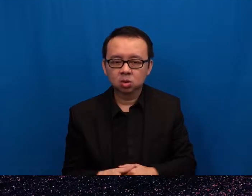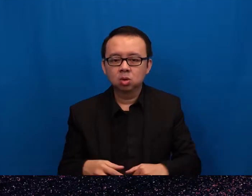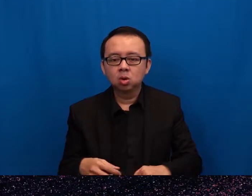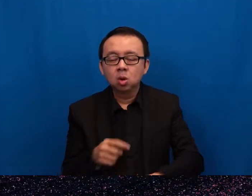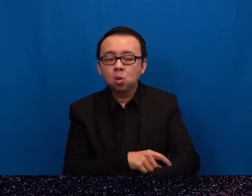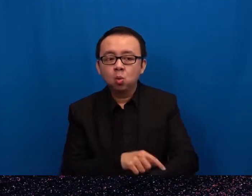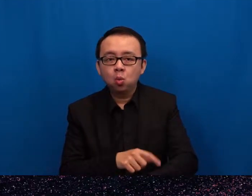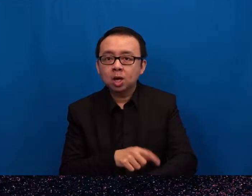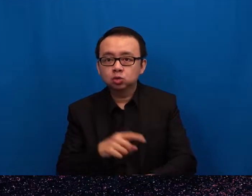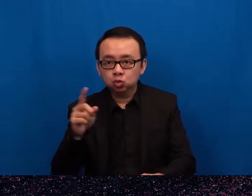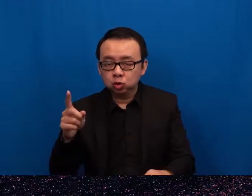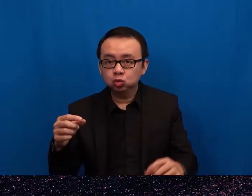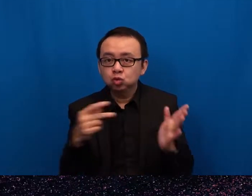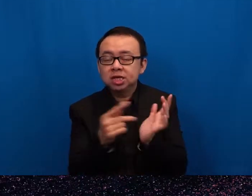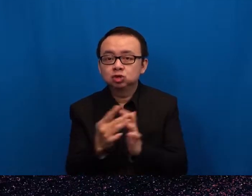berkenan.